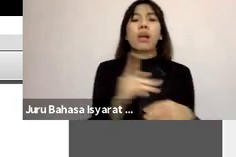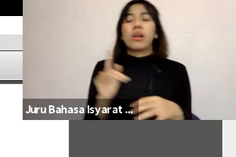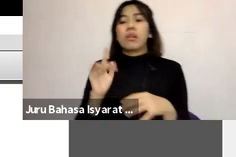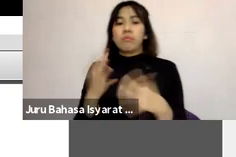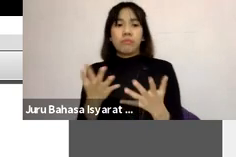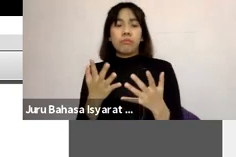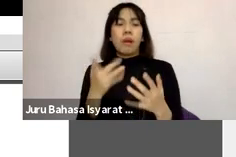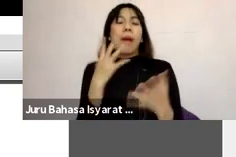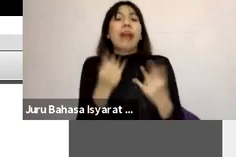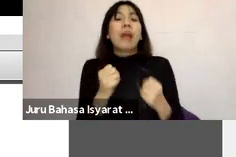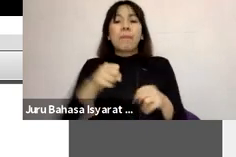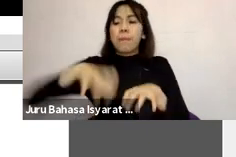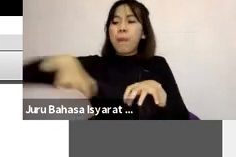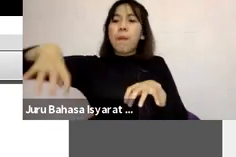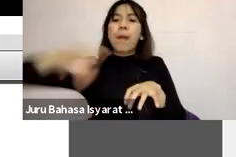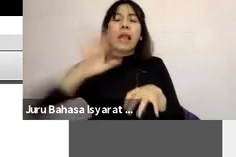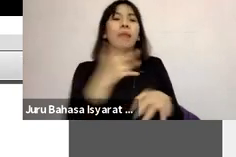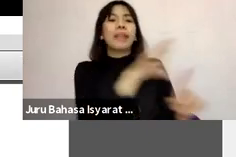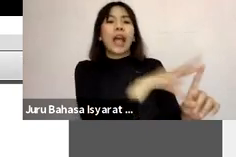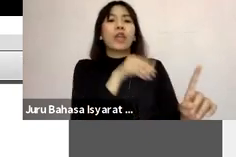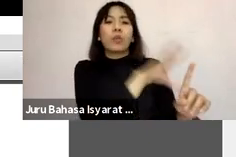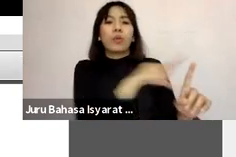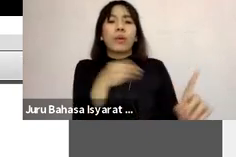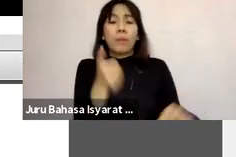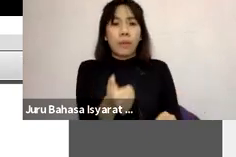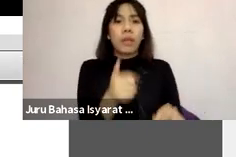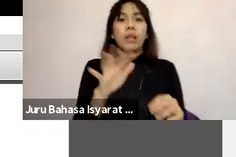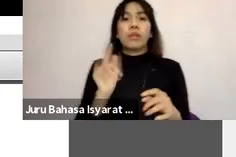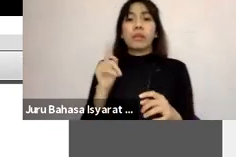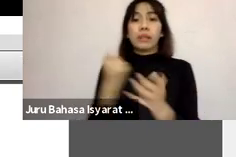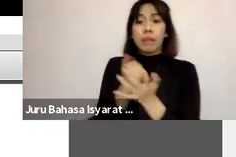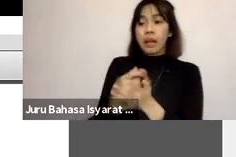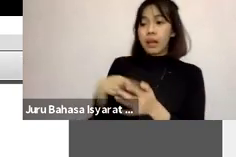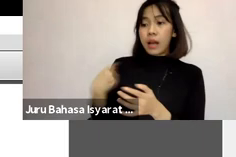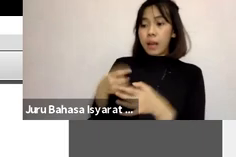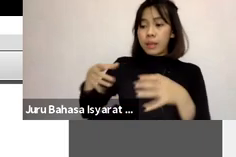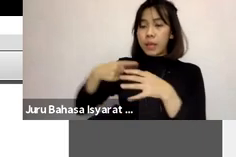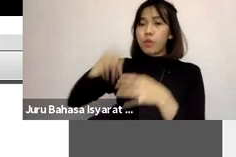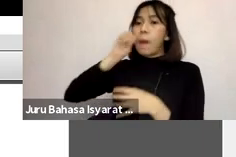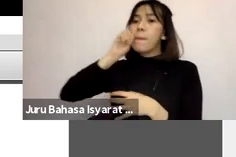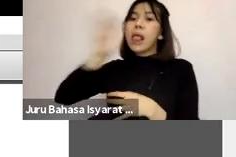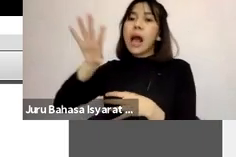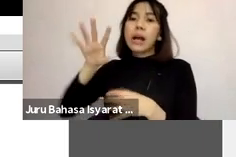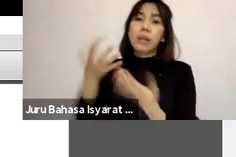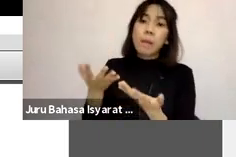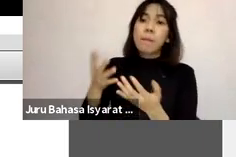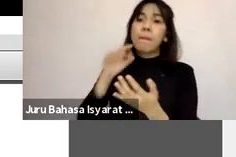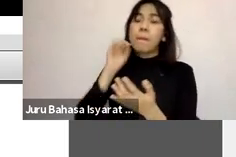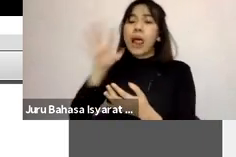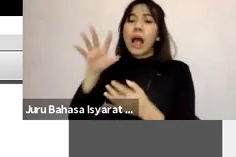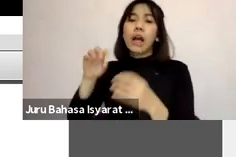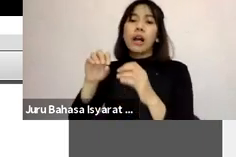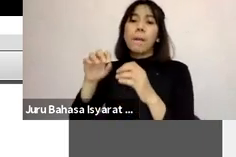soalnya Tio Muhammadiyah dan NU hal ini kami sampaikan kepada pimpinan ormas responnya sangat